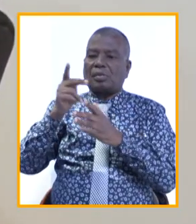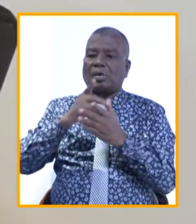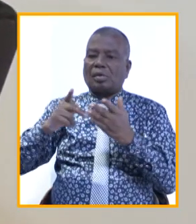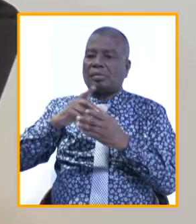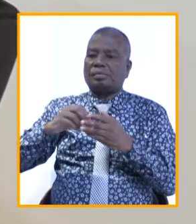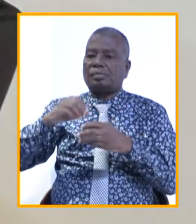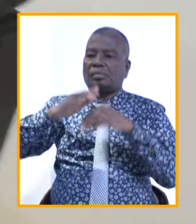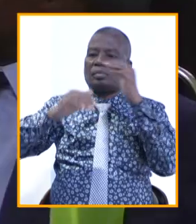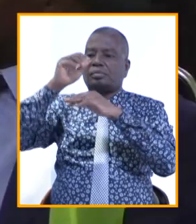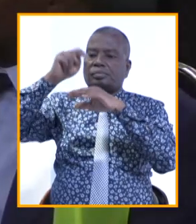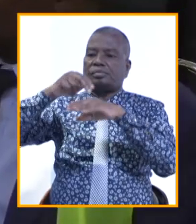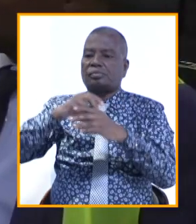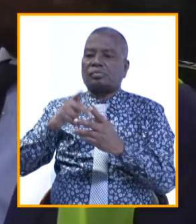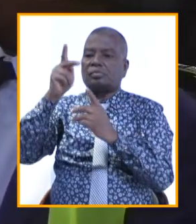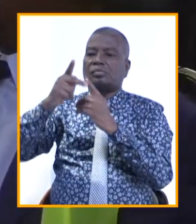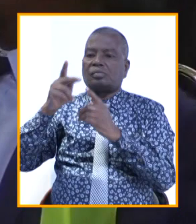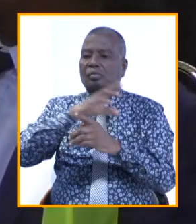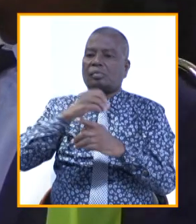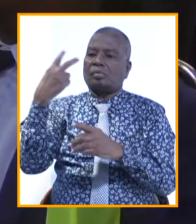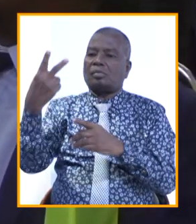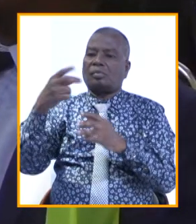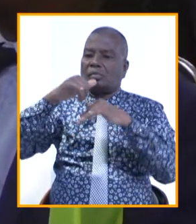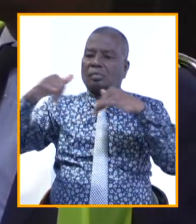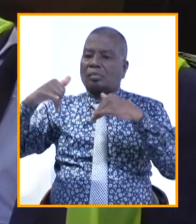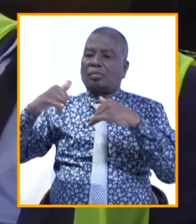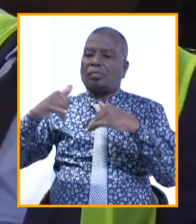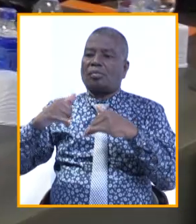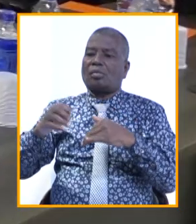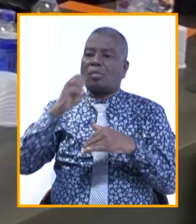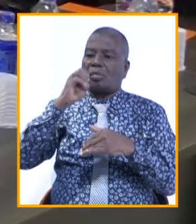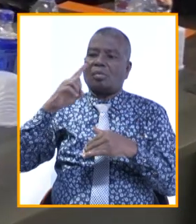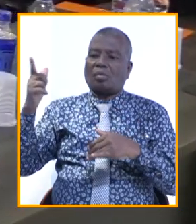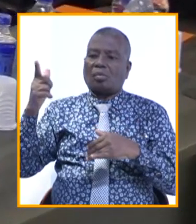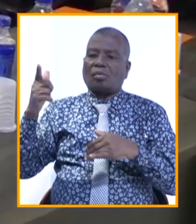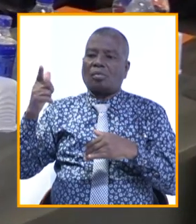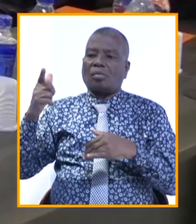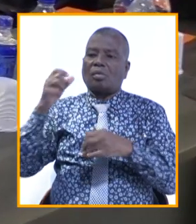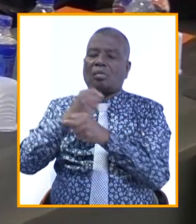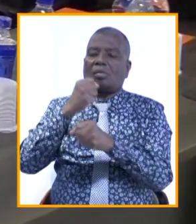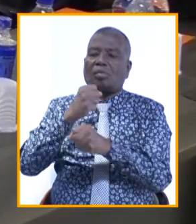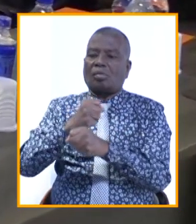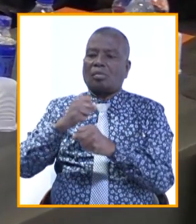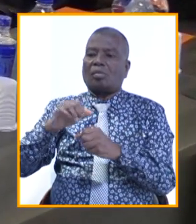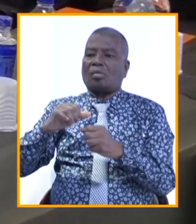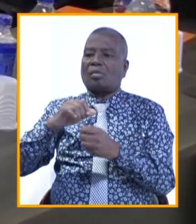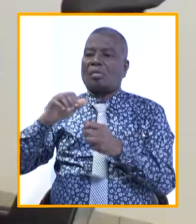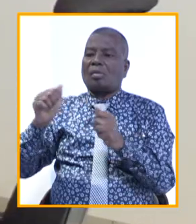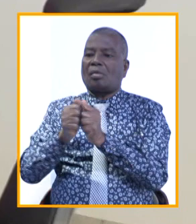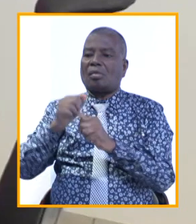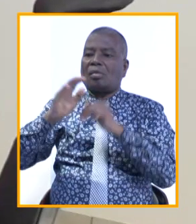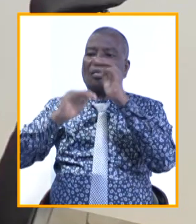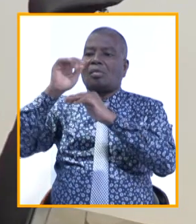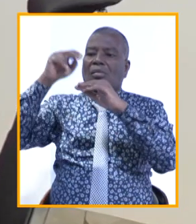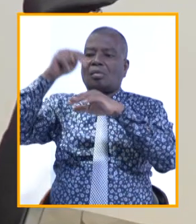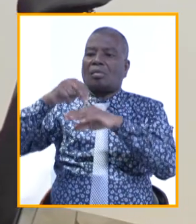construction, le projet est scindé en deux. Lot 1. Des travaux d'aménagement du site avec construction